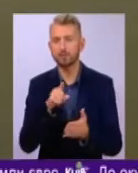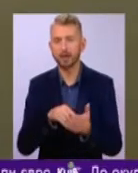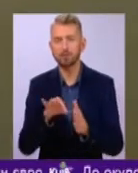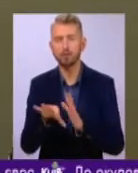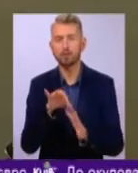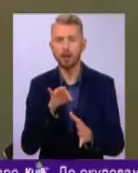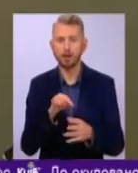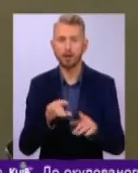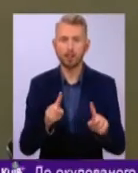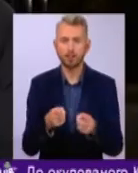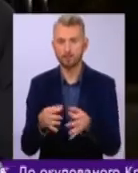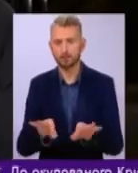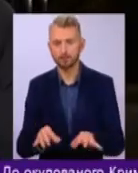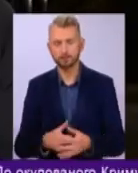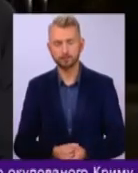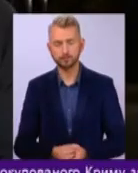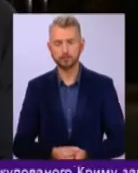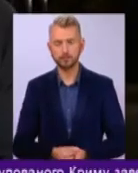обрання запобіжного заходу.